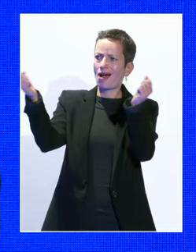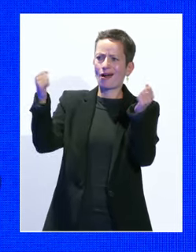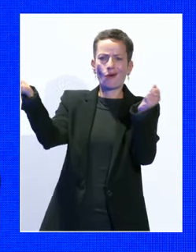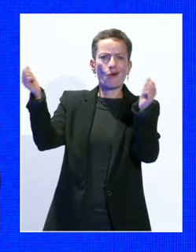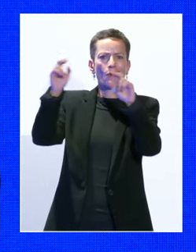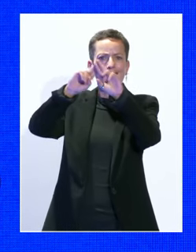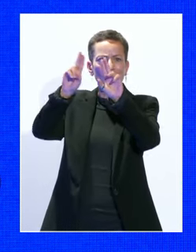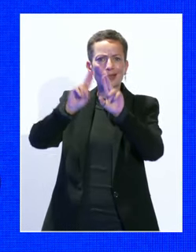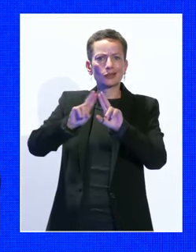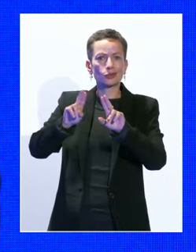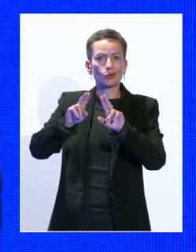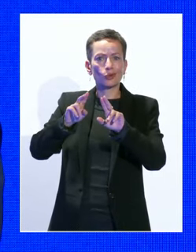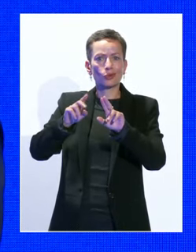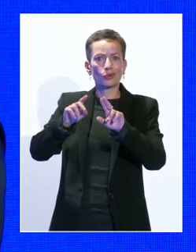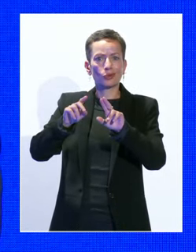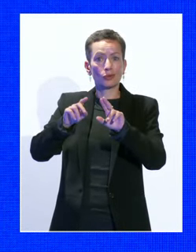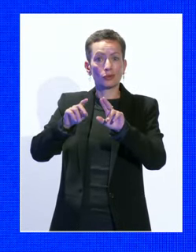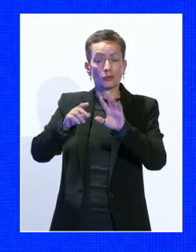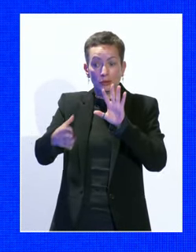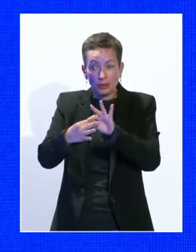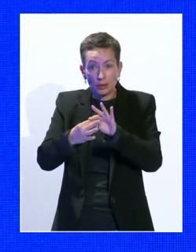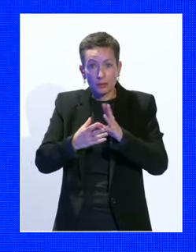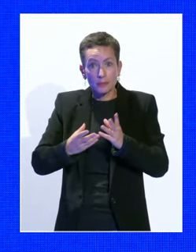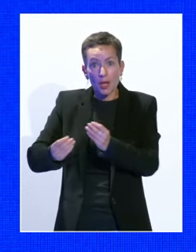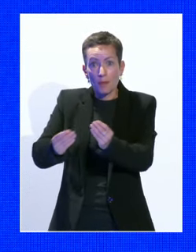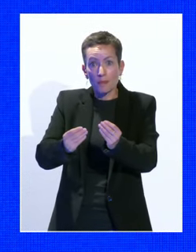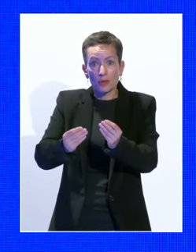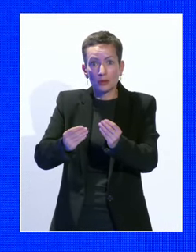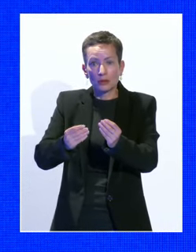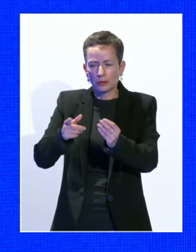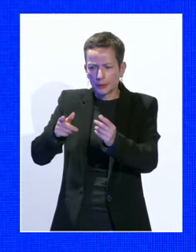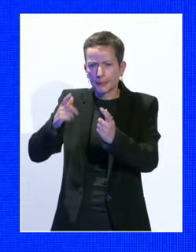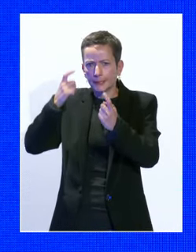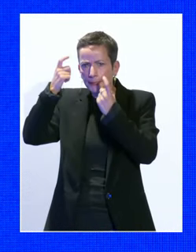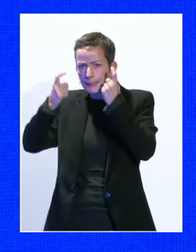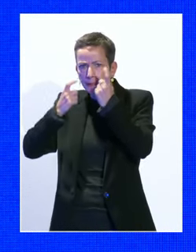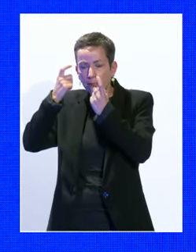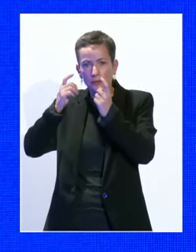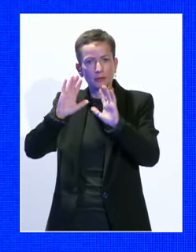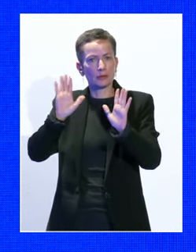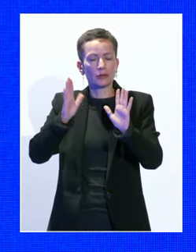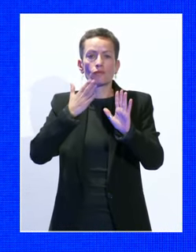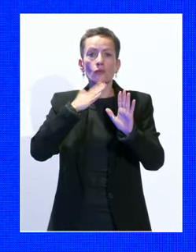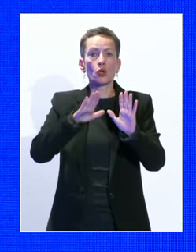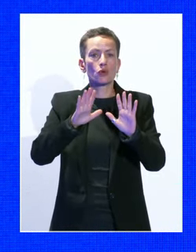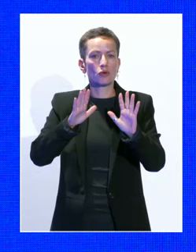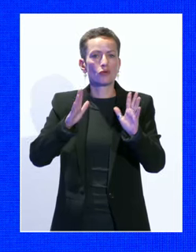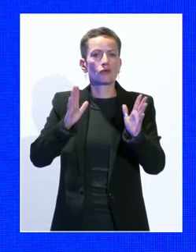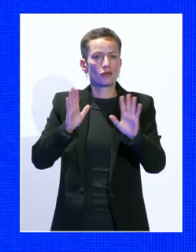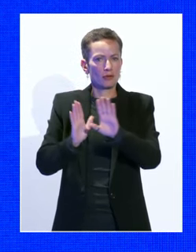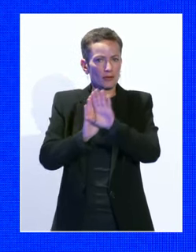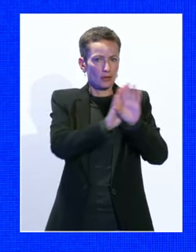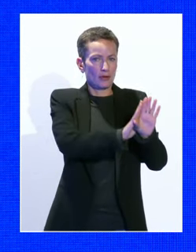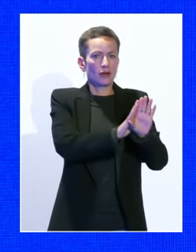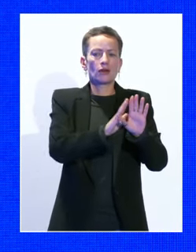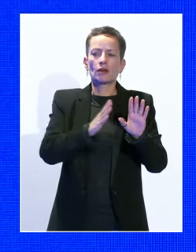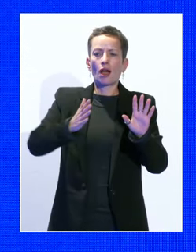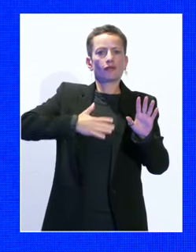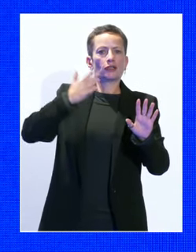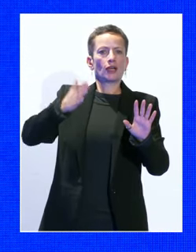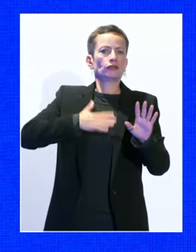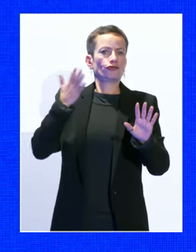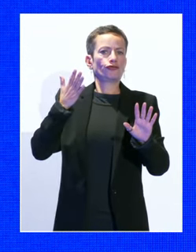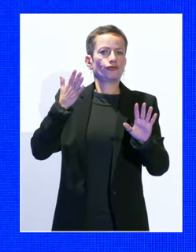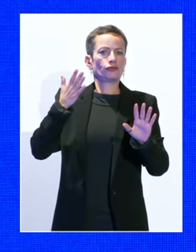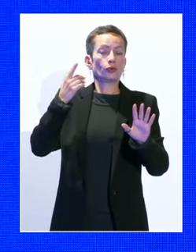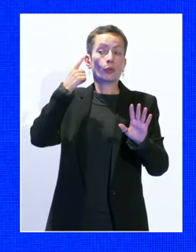qui touchent les peuples, peut-être y aurait-il intérêt à remettre en cause les avantages qui sont